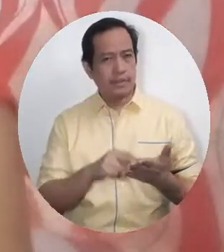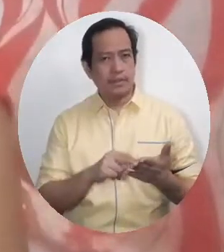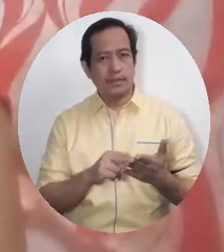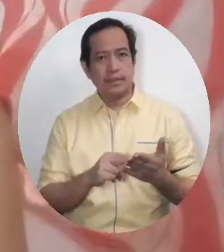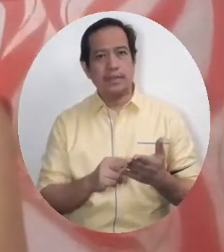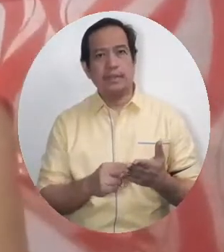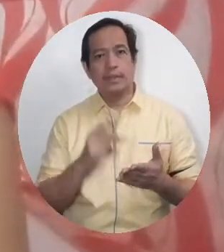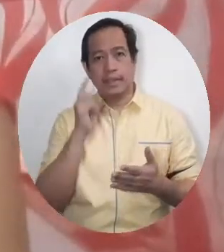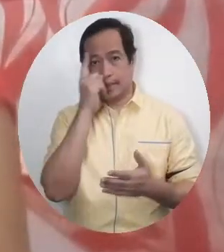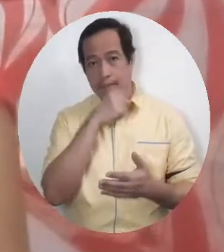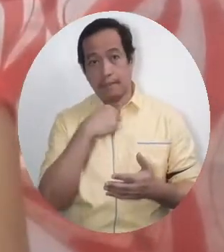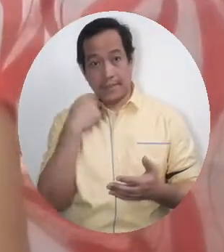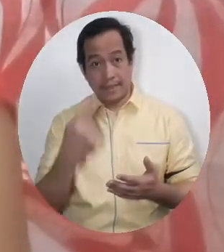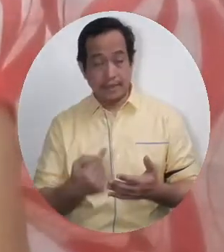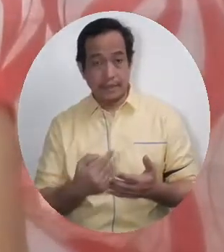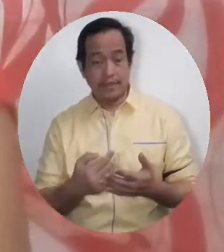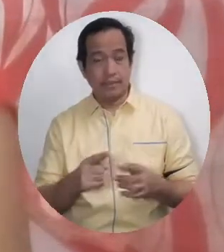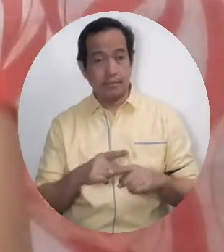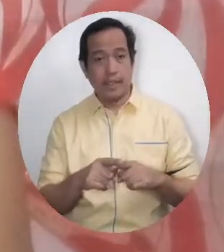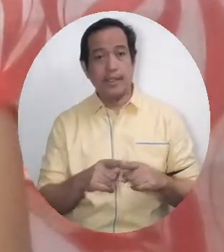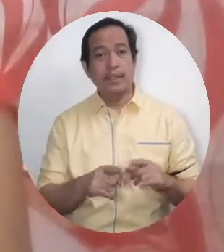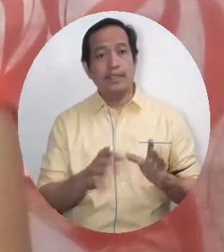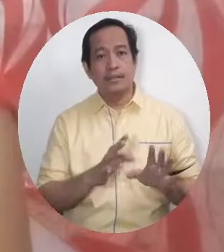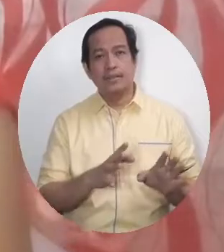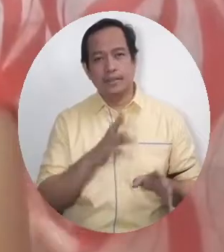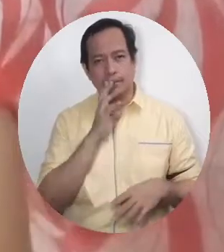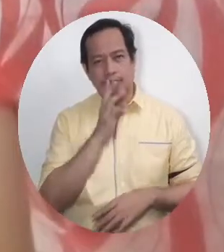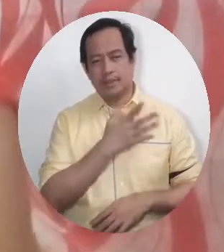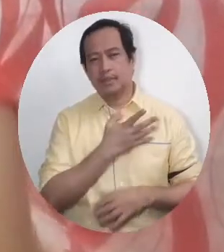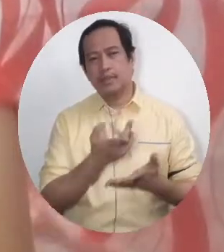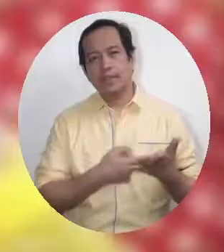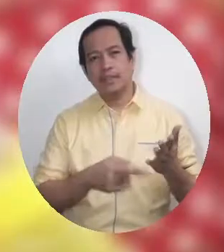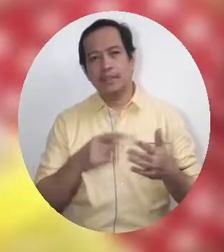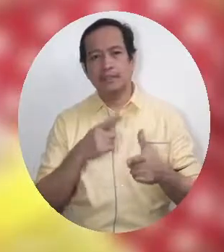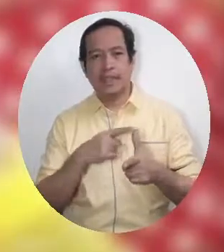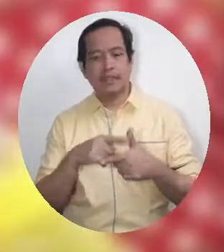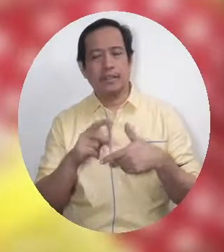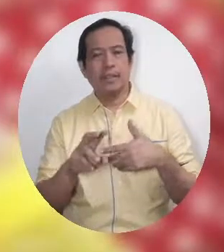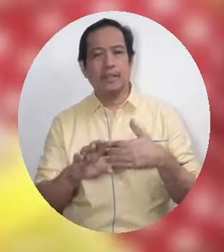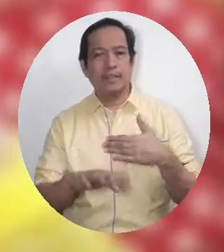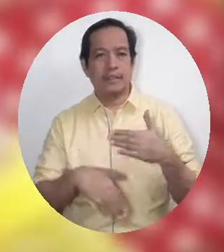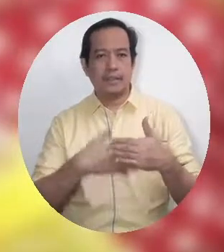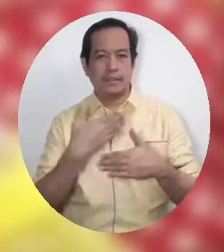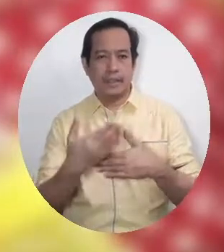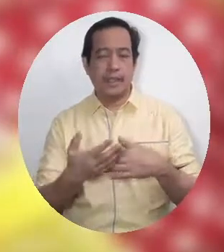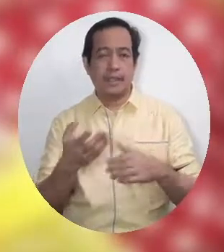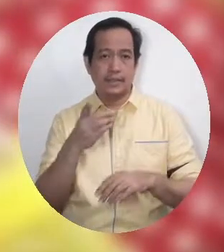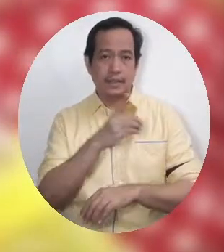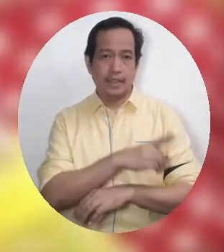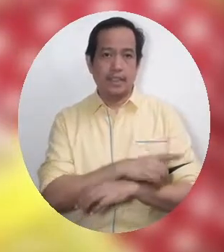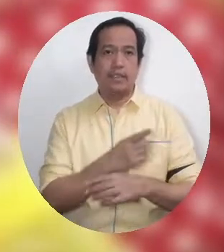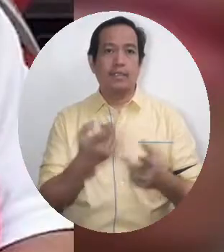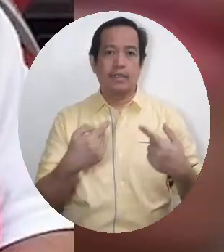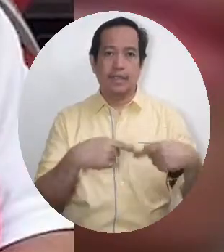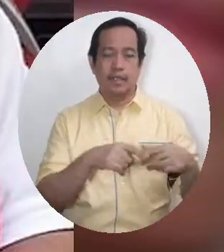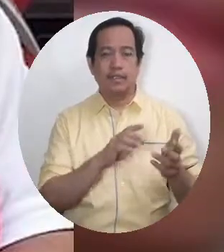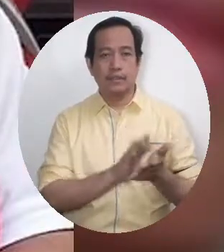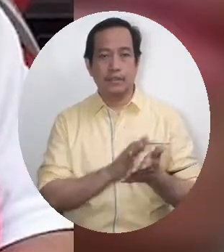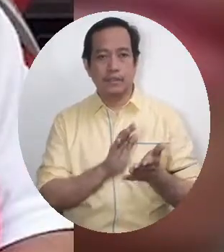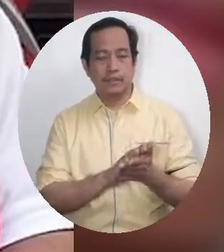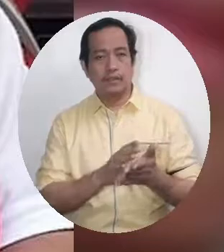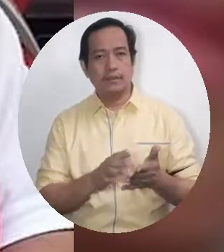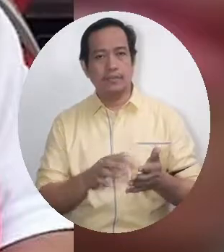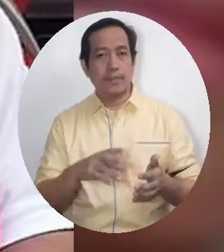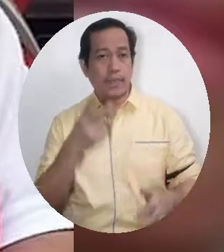medyo nakitaan ko na po siya ng pamumutla, pero hindi ko lang masyadong napansin. Ngayon, second day, kahit nang si